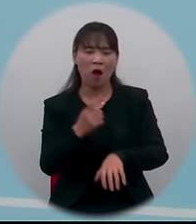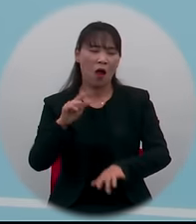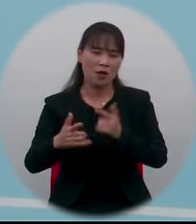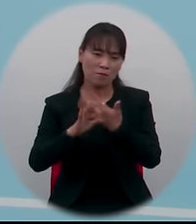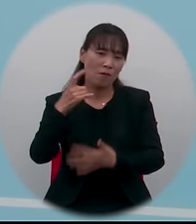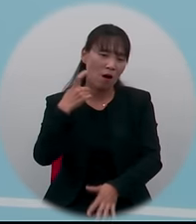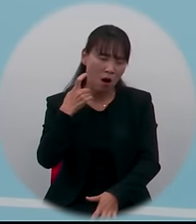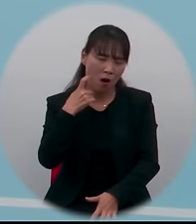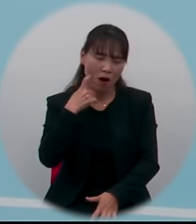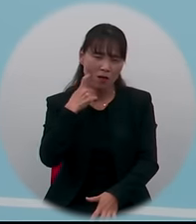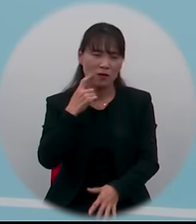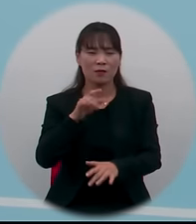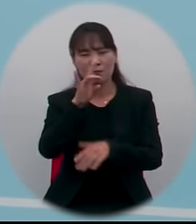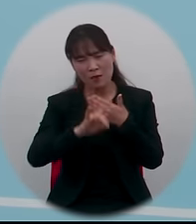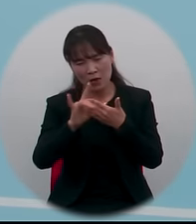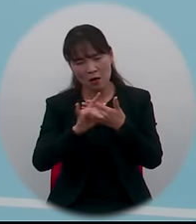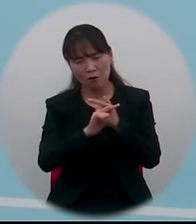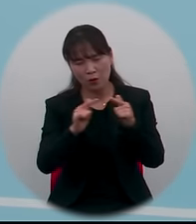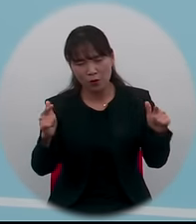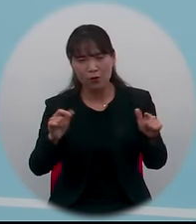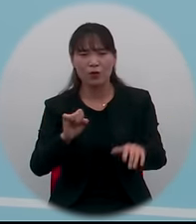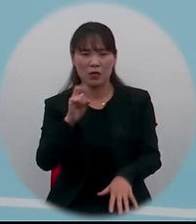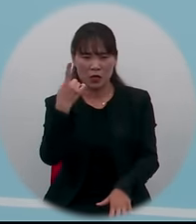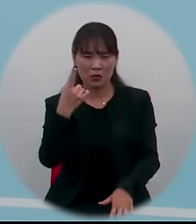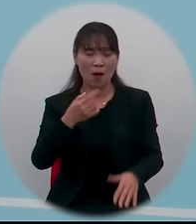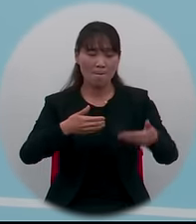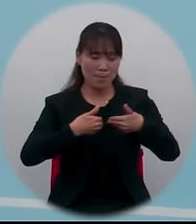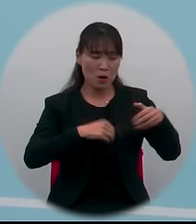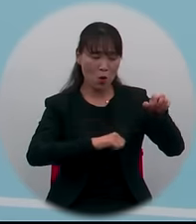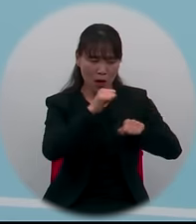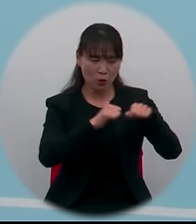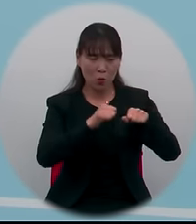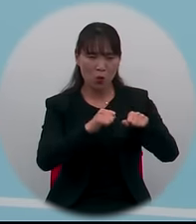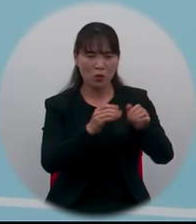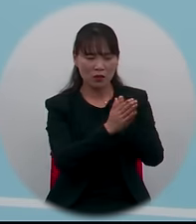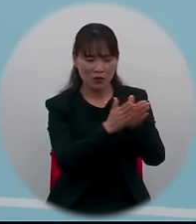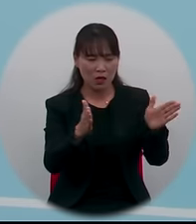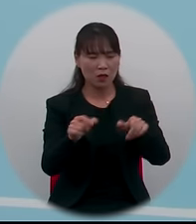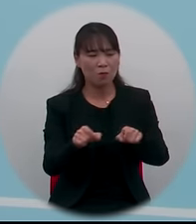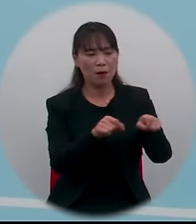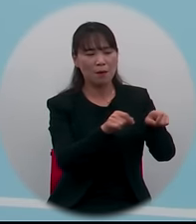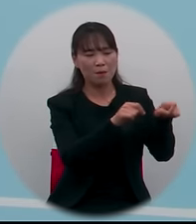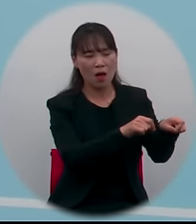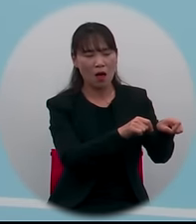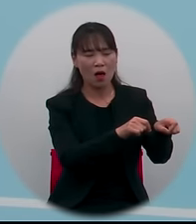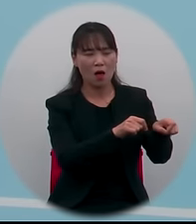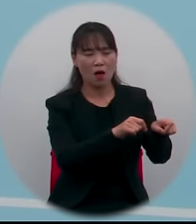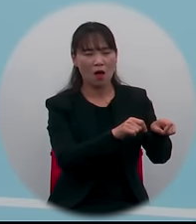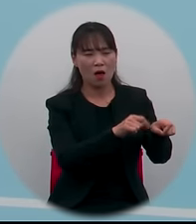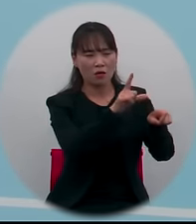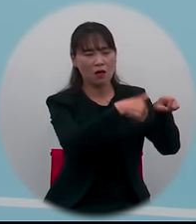거짓말하거나 하는 등으로 필요 행동 실행 능력이 지연되고 이러한 패턴이 하루가 지나고 한 달이